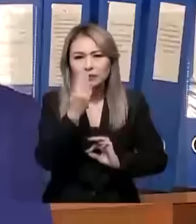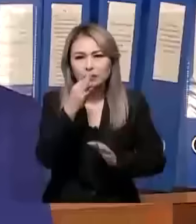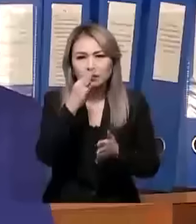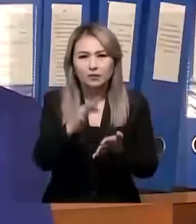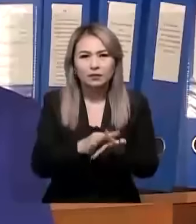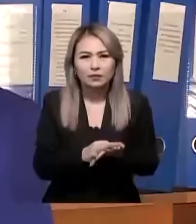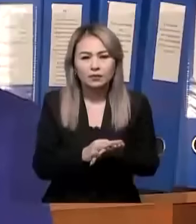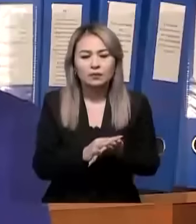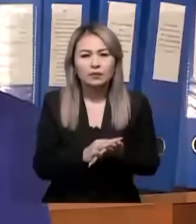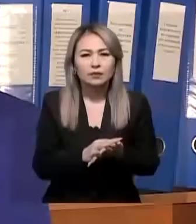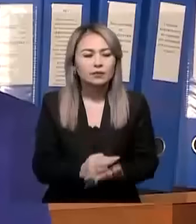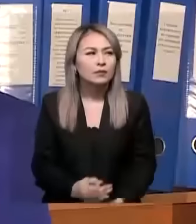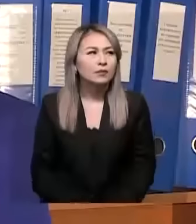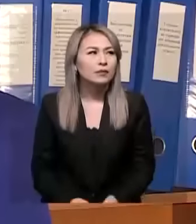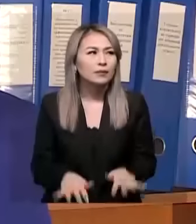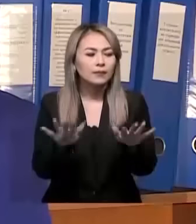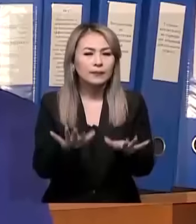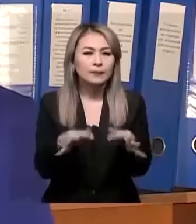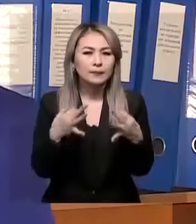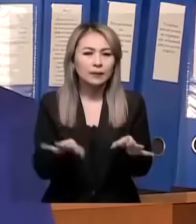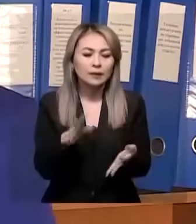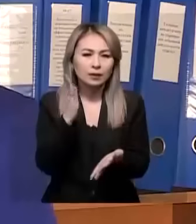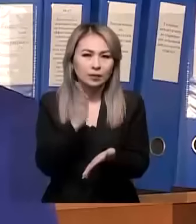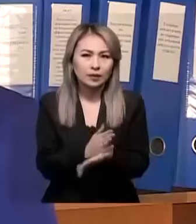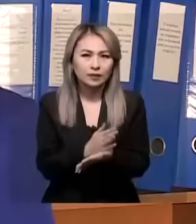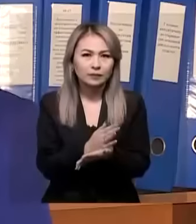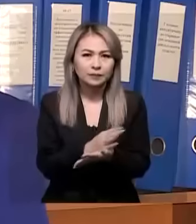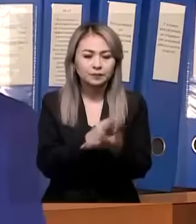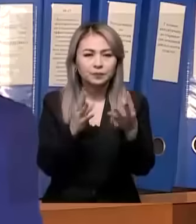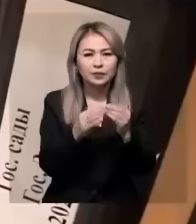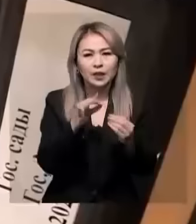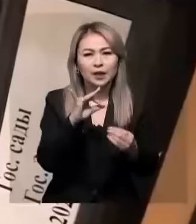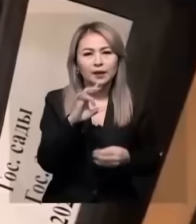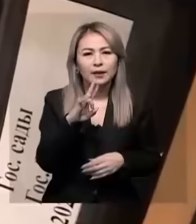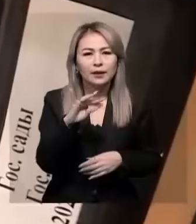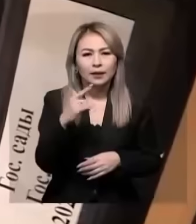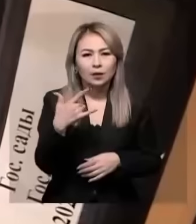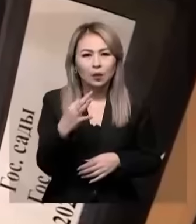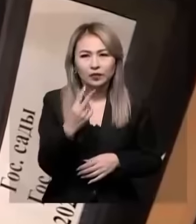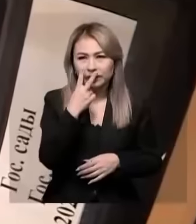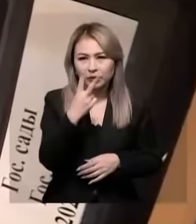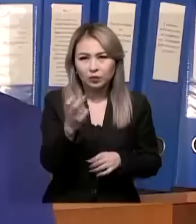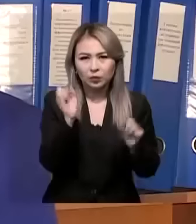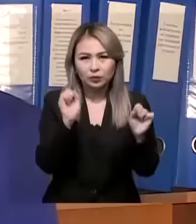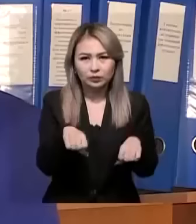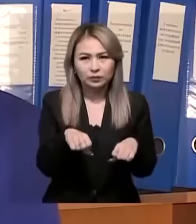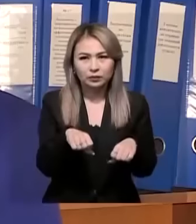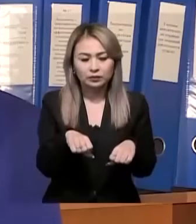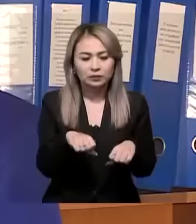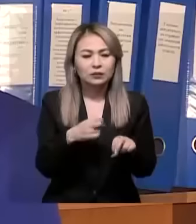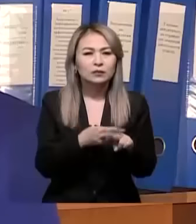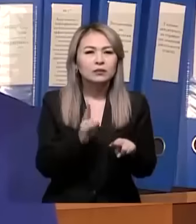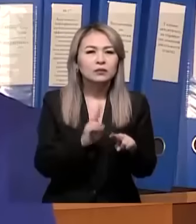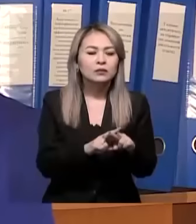алдық. 480-ге жуық орындар, бос орындар бар. Ол және индиго жүйесі арқылы көрінеді барлығында жүйелі түрде. Сол жерден